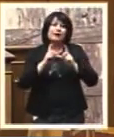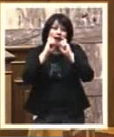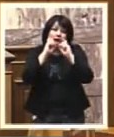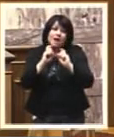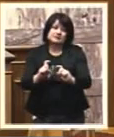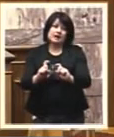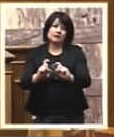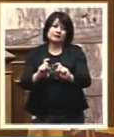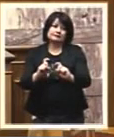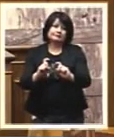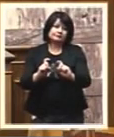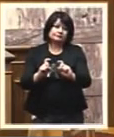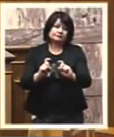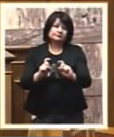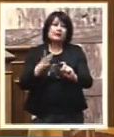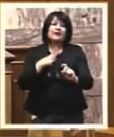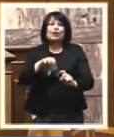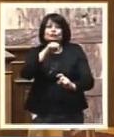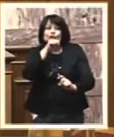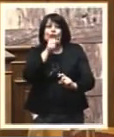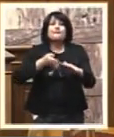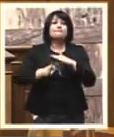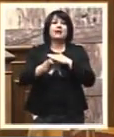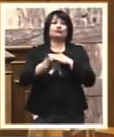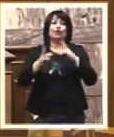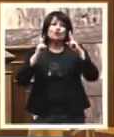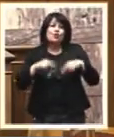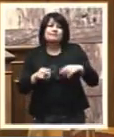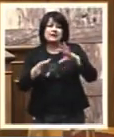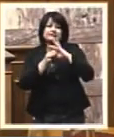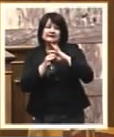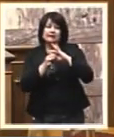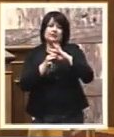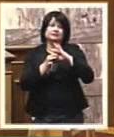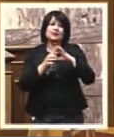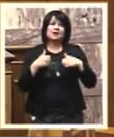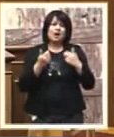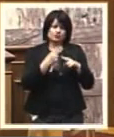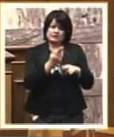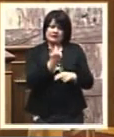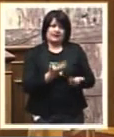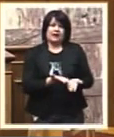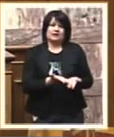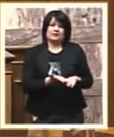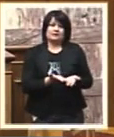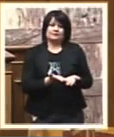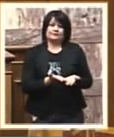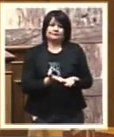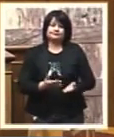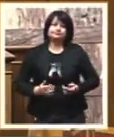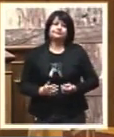αυτήν, να γίνεται αυτή αυτοσκοπός και να χάνει ο ίδιος ο νέος την αξία του. Αυτή η αντίληψη